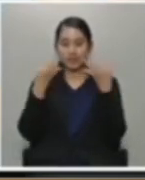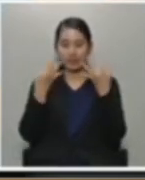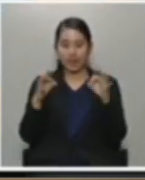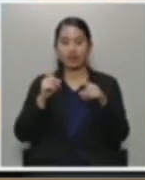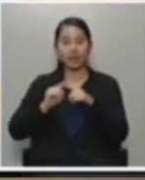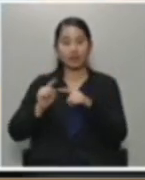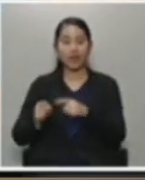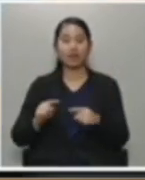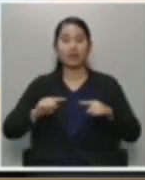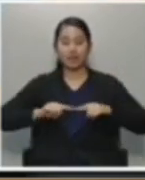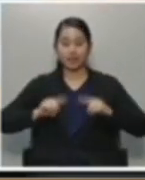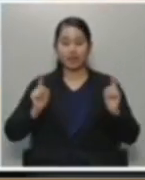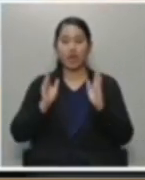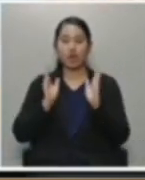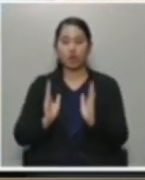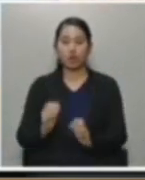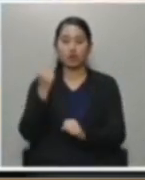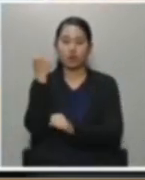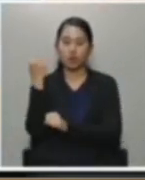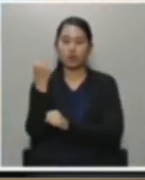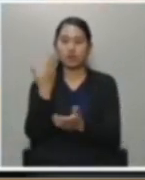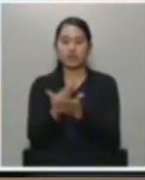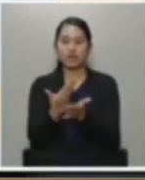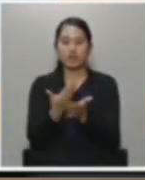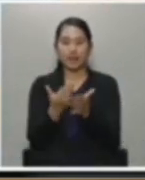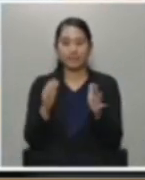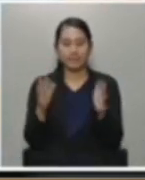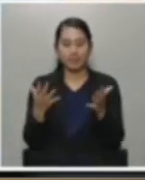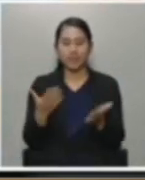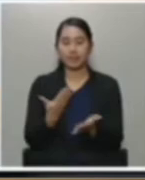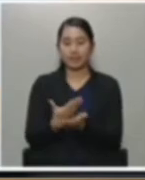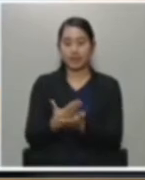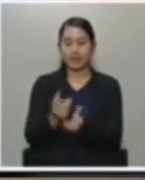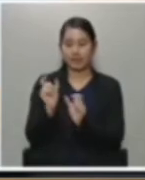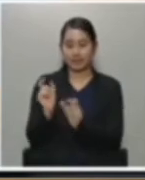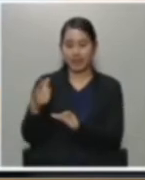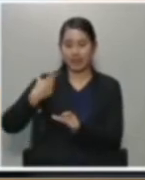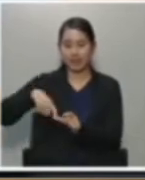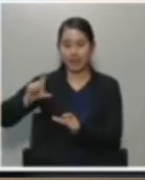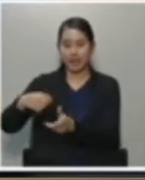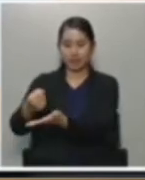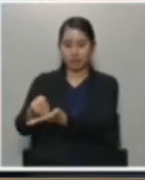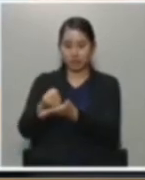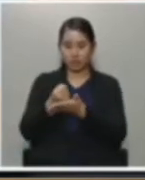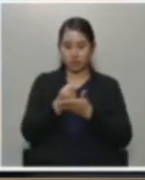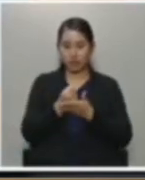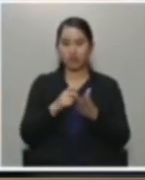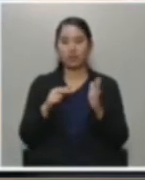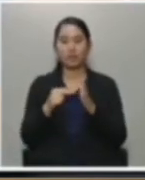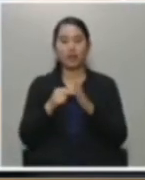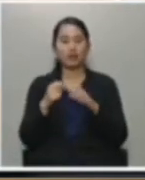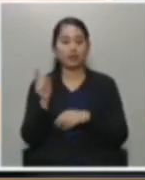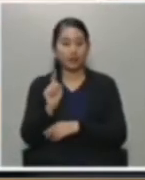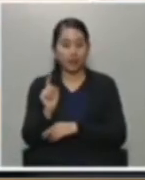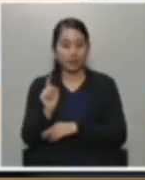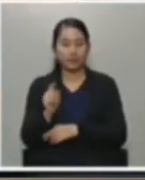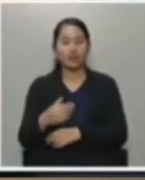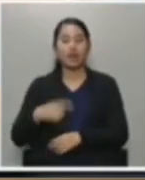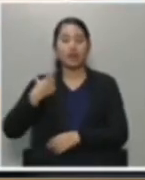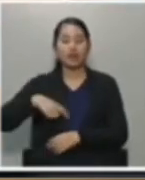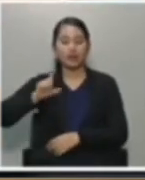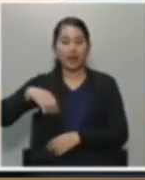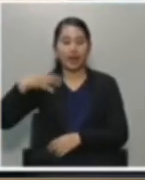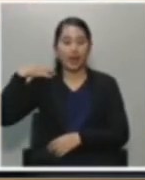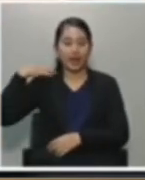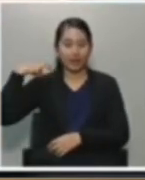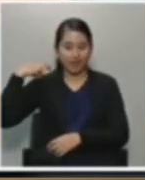นซึ่งไม่มีทุนทรัพย์ที่จะไปว่าจ้างทนายความเราก็มีทนายอาสาหรือทนายข